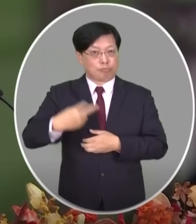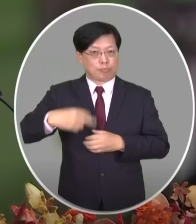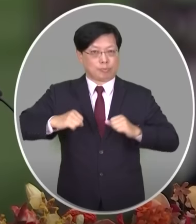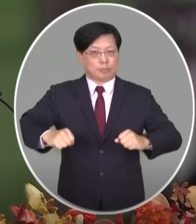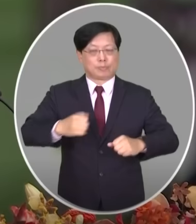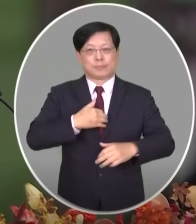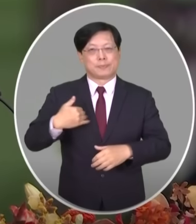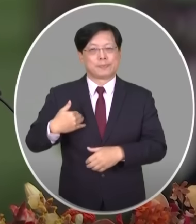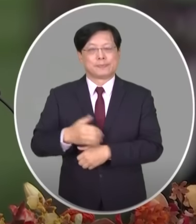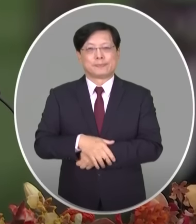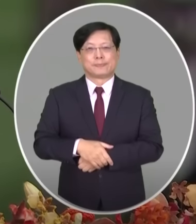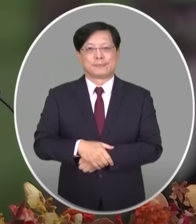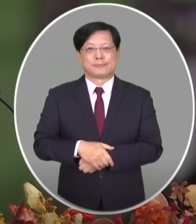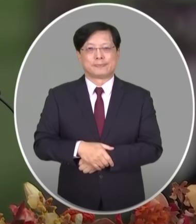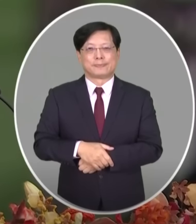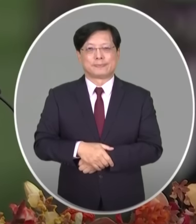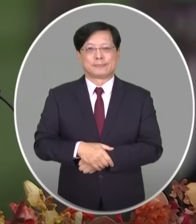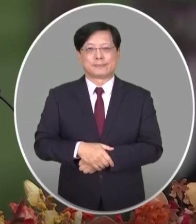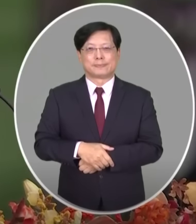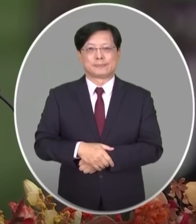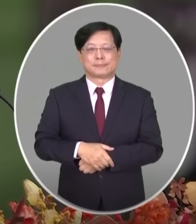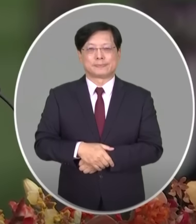康。